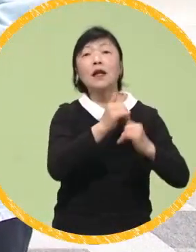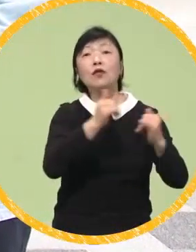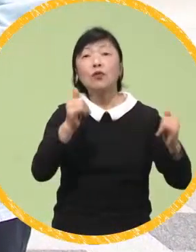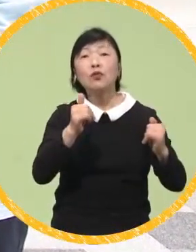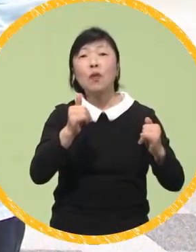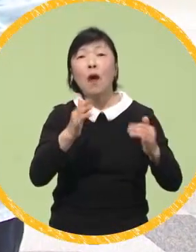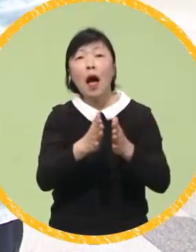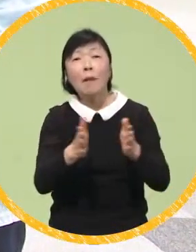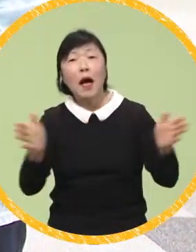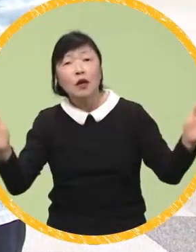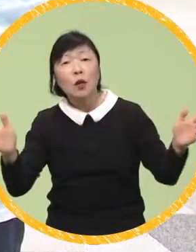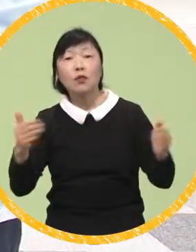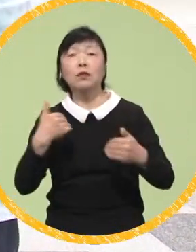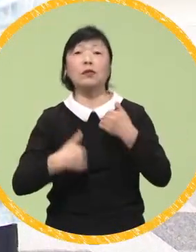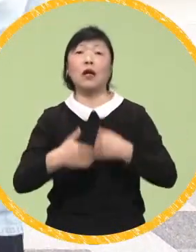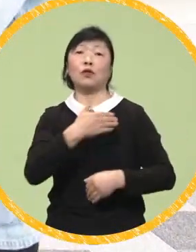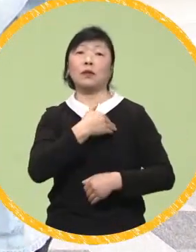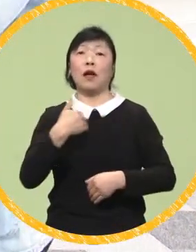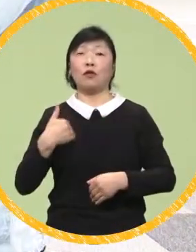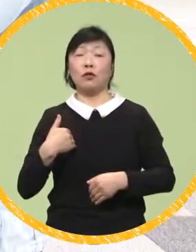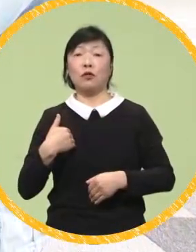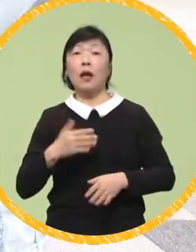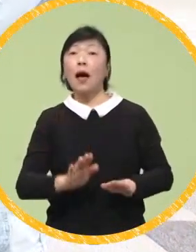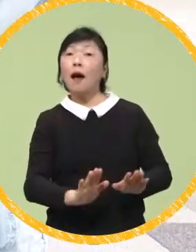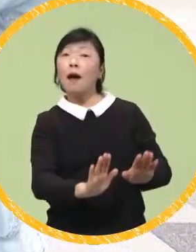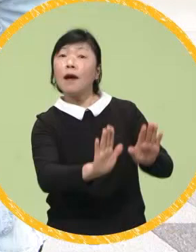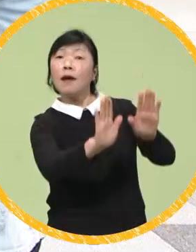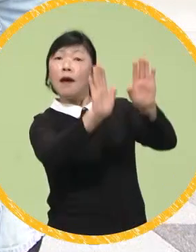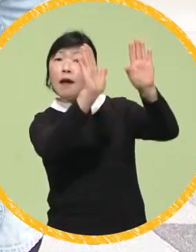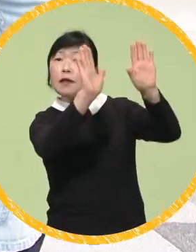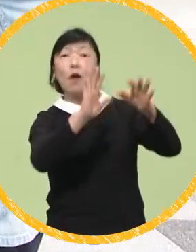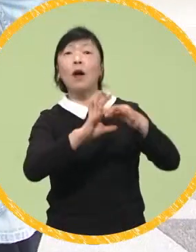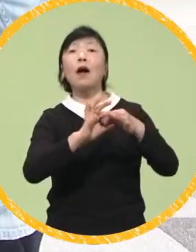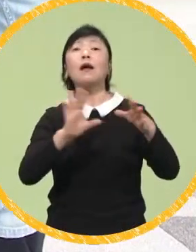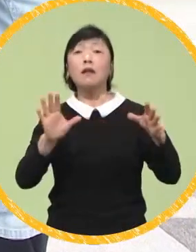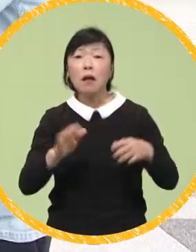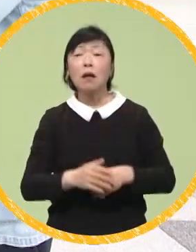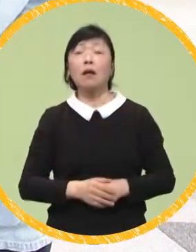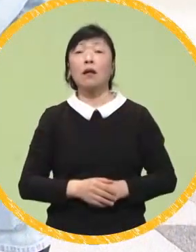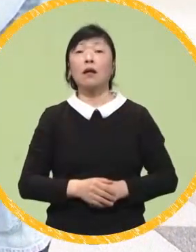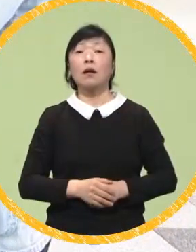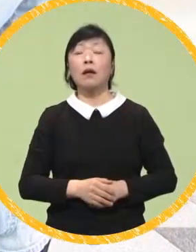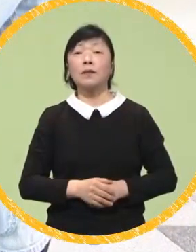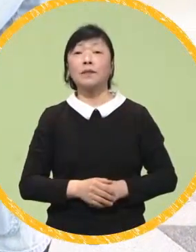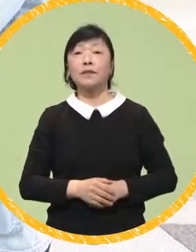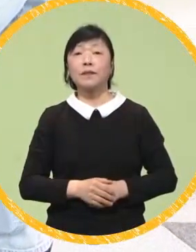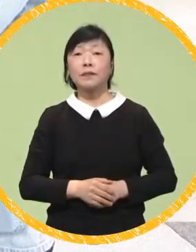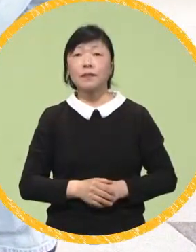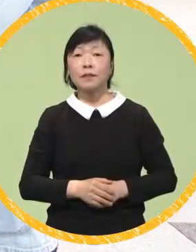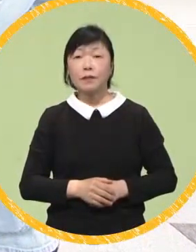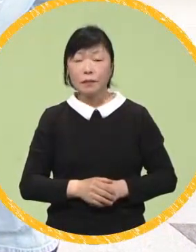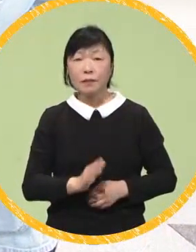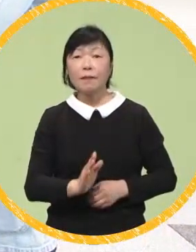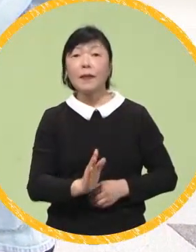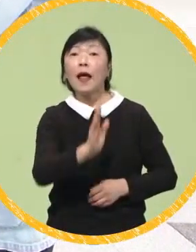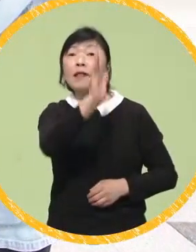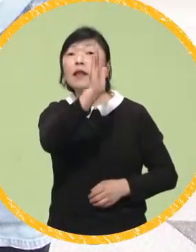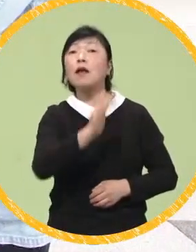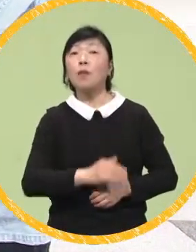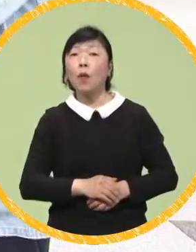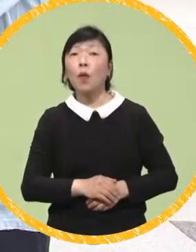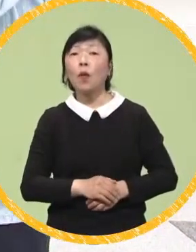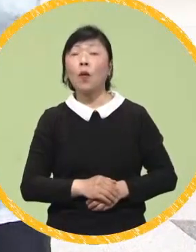ような政府としておりますこれ経営者で難しいとかじゃないんですそうですねあの本当にあのたての経営者でもですね